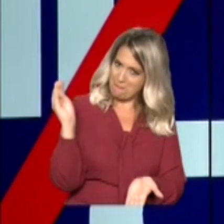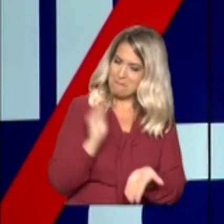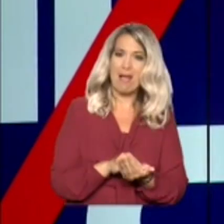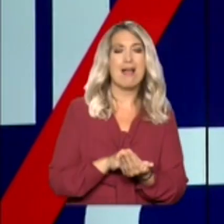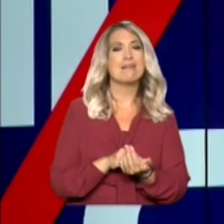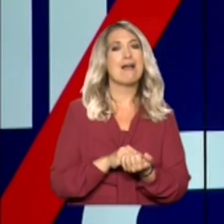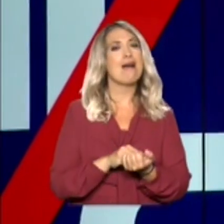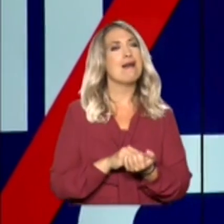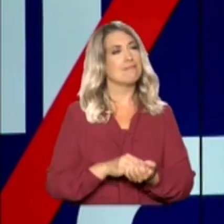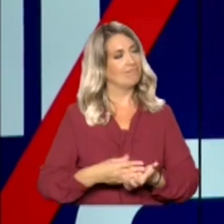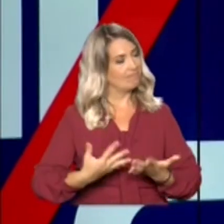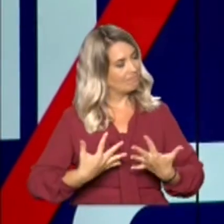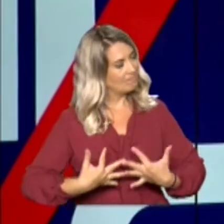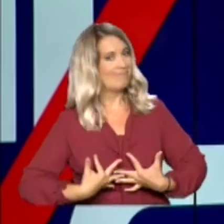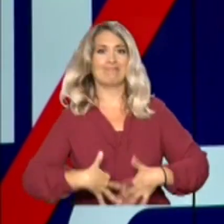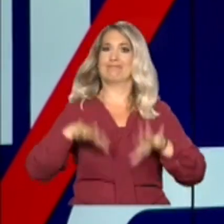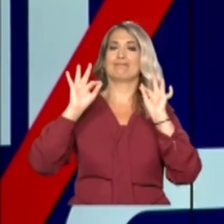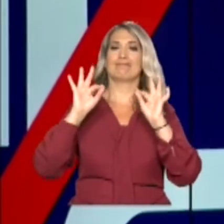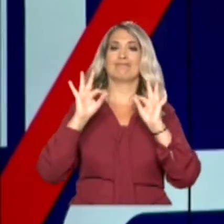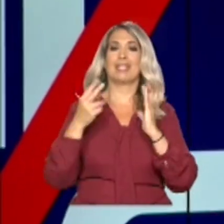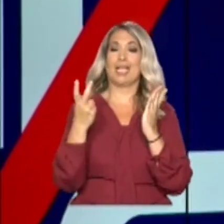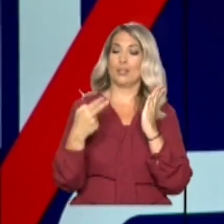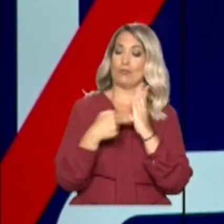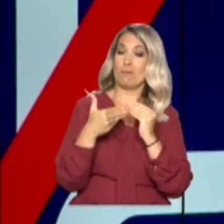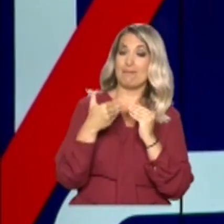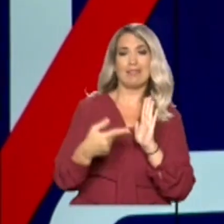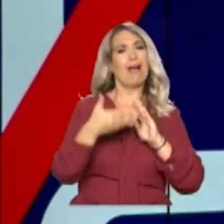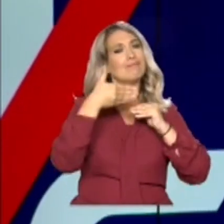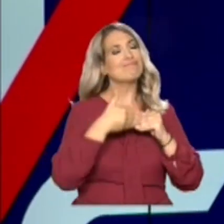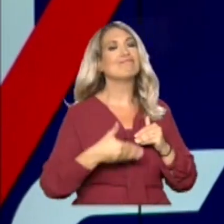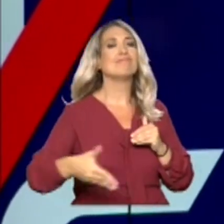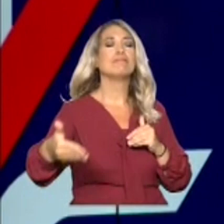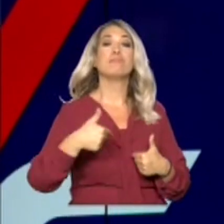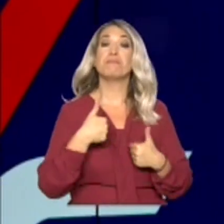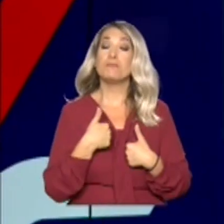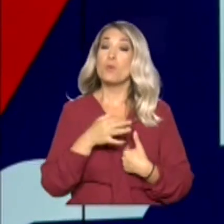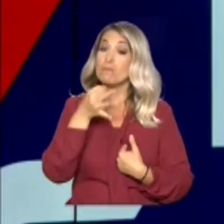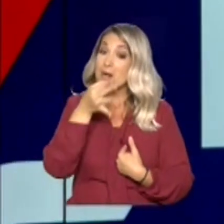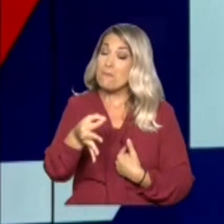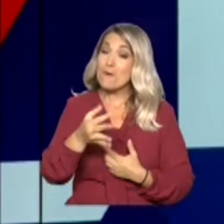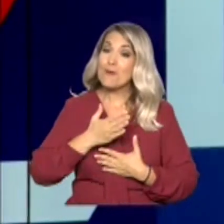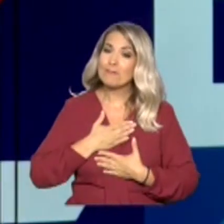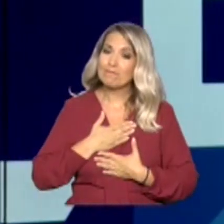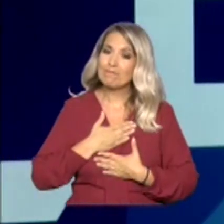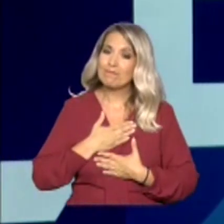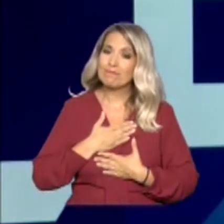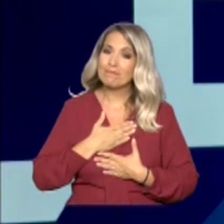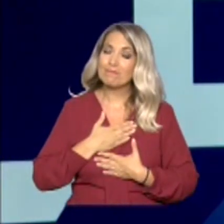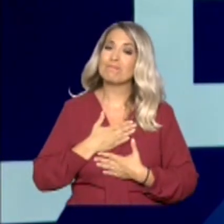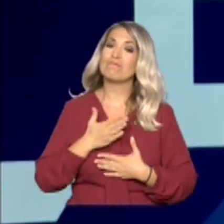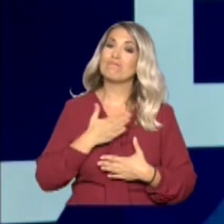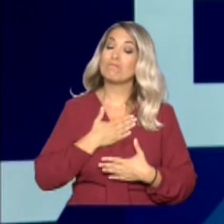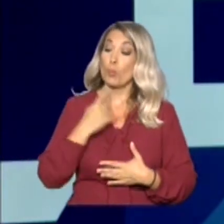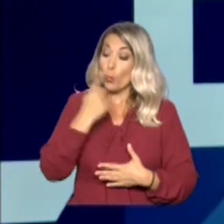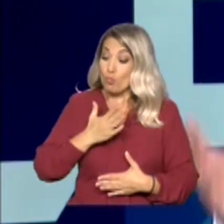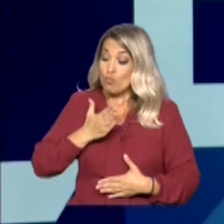πάρουμε το νήμα από την αρχή. Και ένα πράγμα που οφείλω να το πω, τις δικές μου προσωπικές